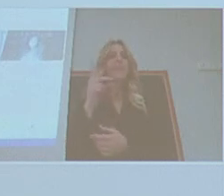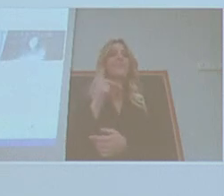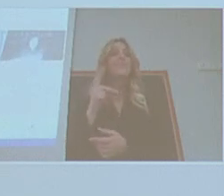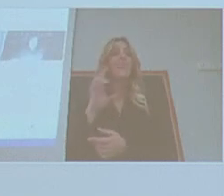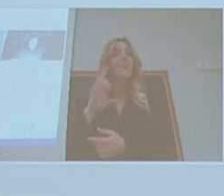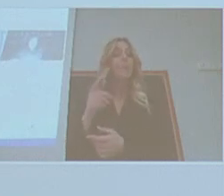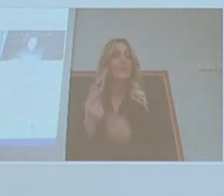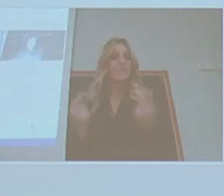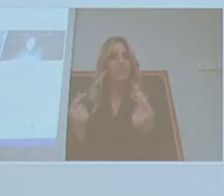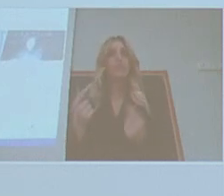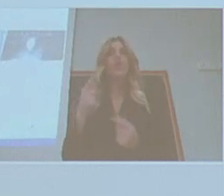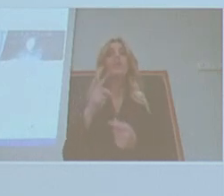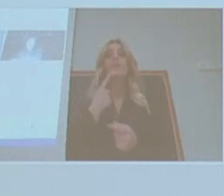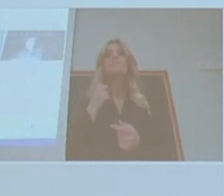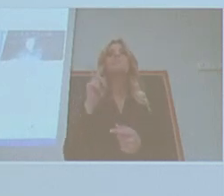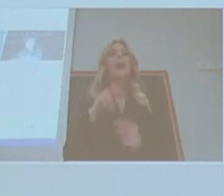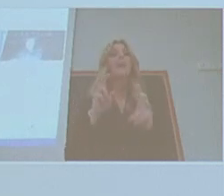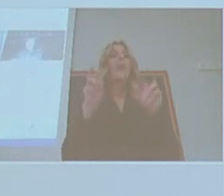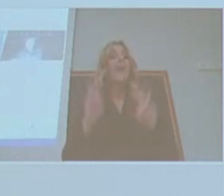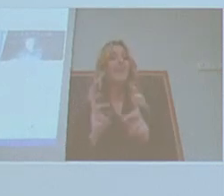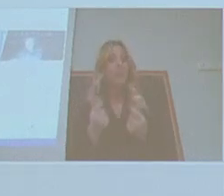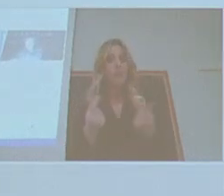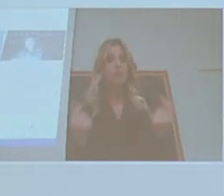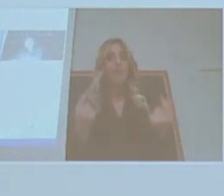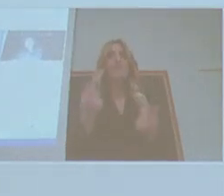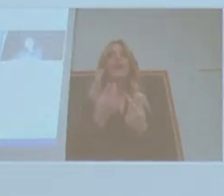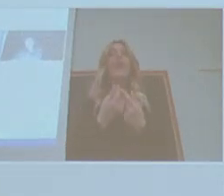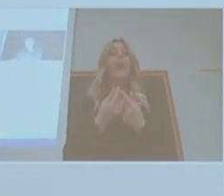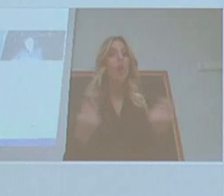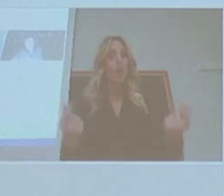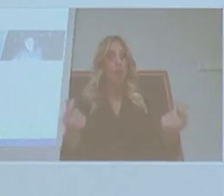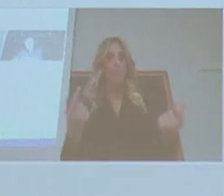decarbonizzazione, della transizione energetica, dell'economia circolare.